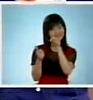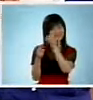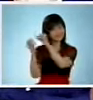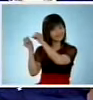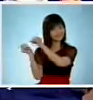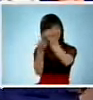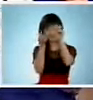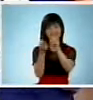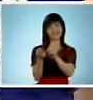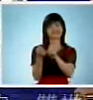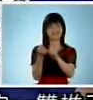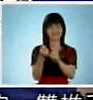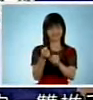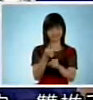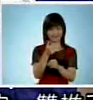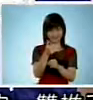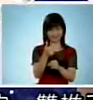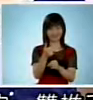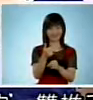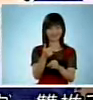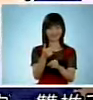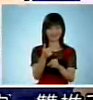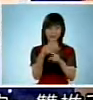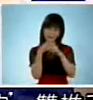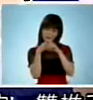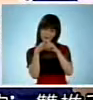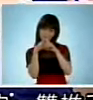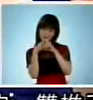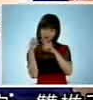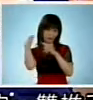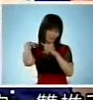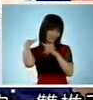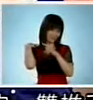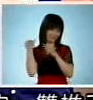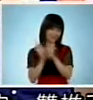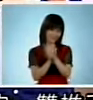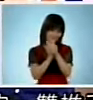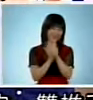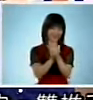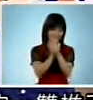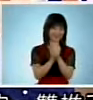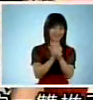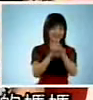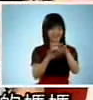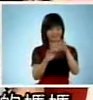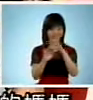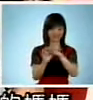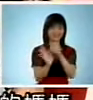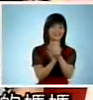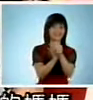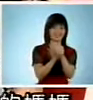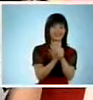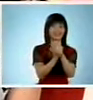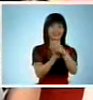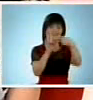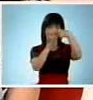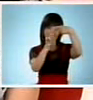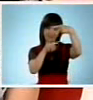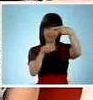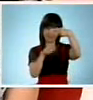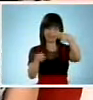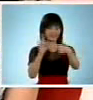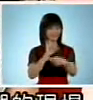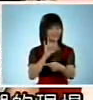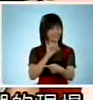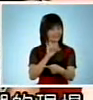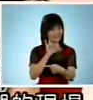手，一个非常这个默默在背后耕耘的一双推手，也就是范荣玉范妈